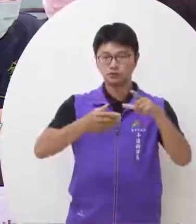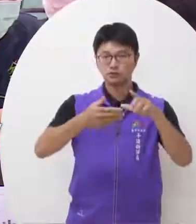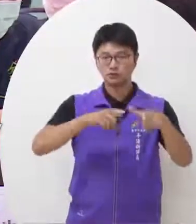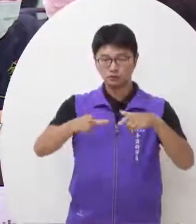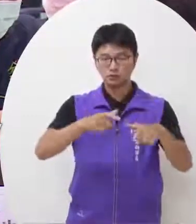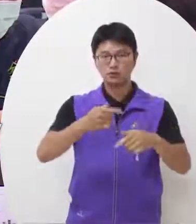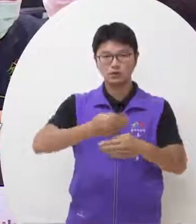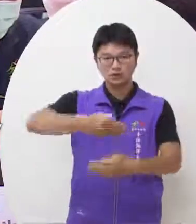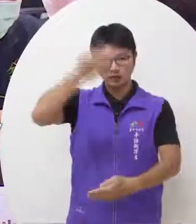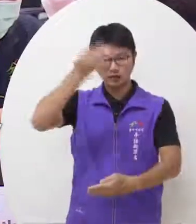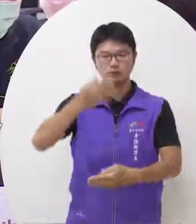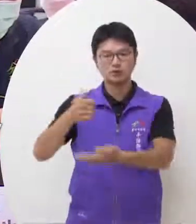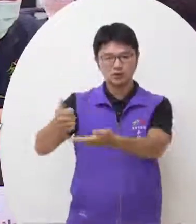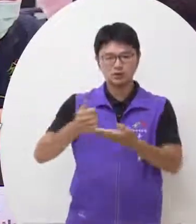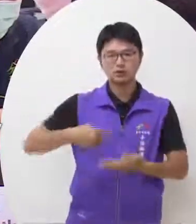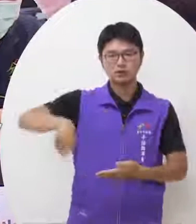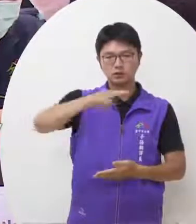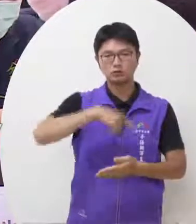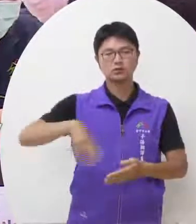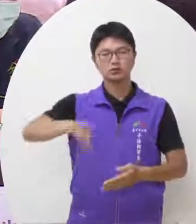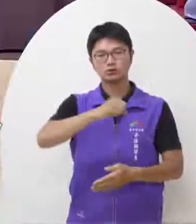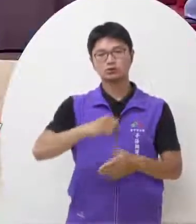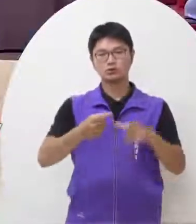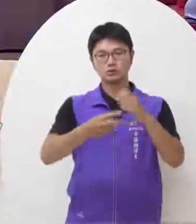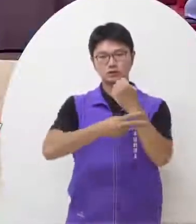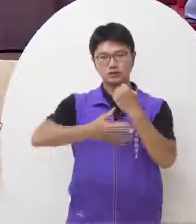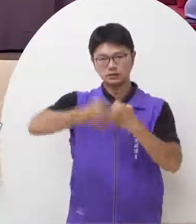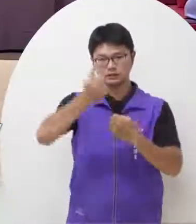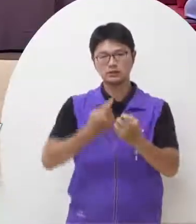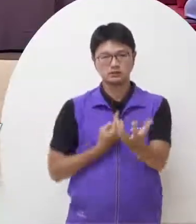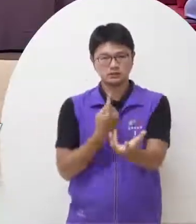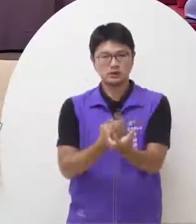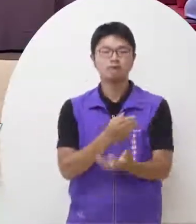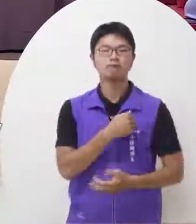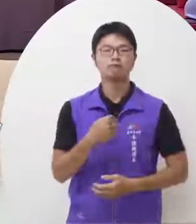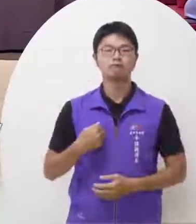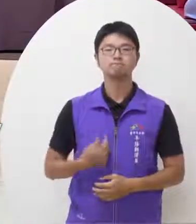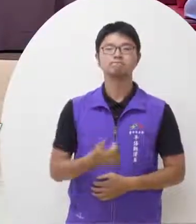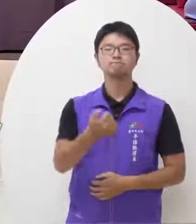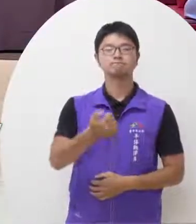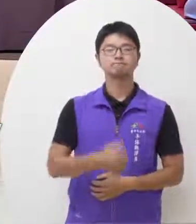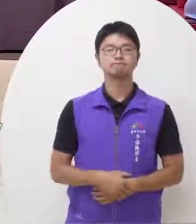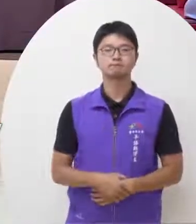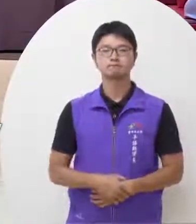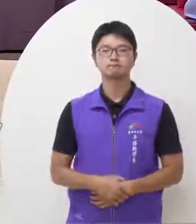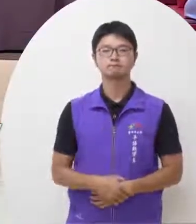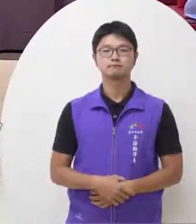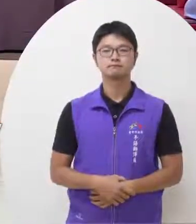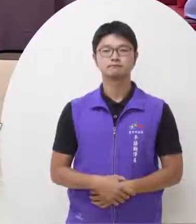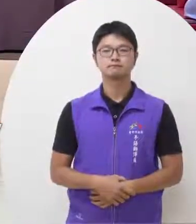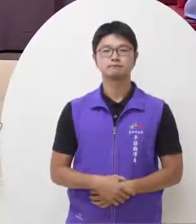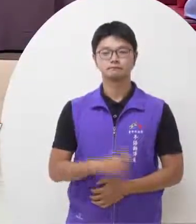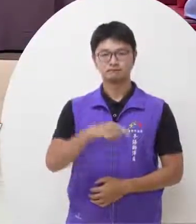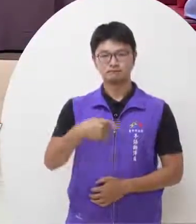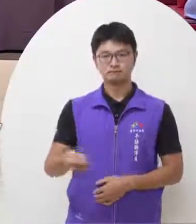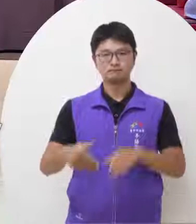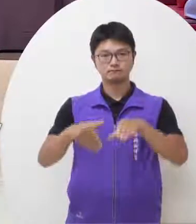长一起莅临，好不好？谢谢，谢谢市长。 好，谢谢。那接下来是文玉里